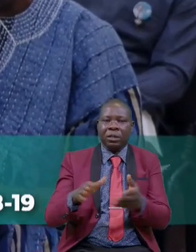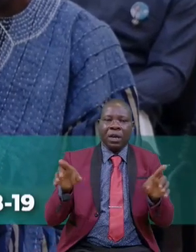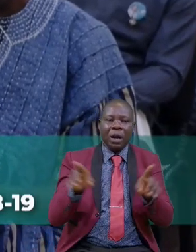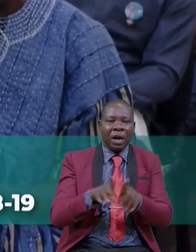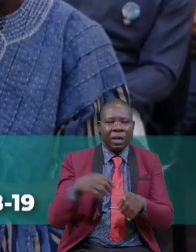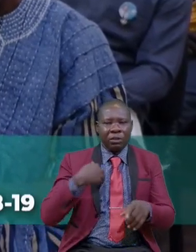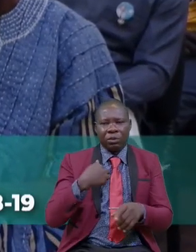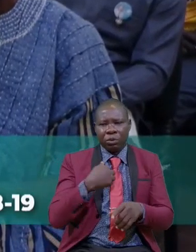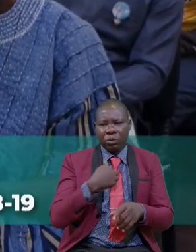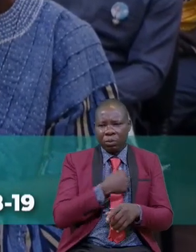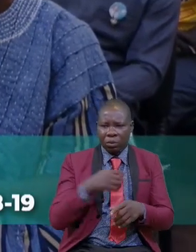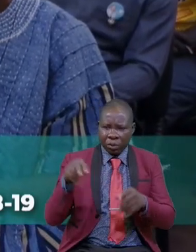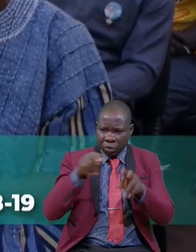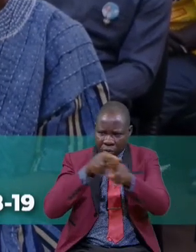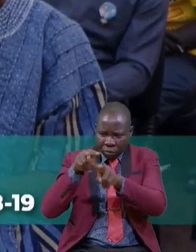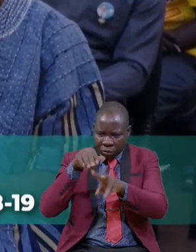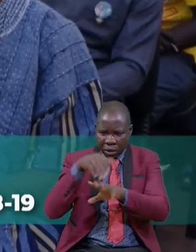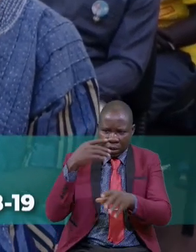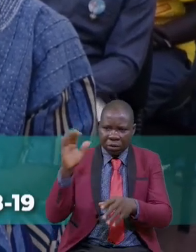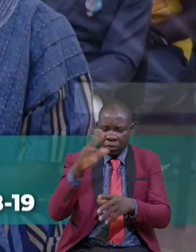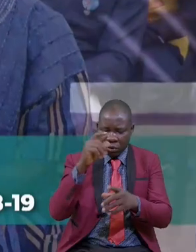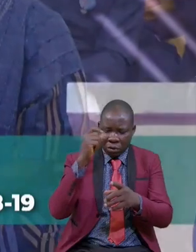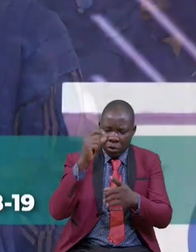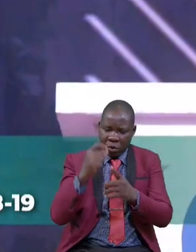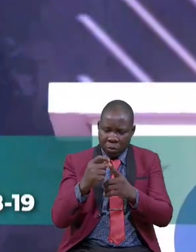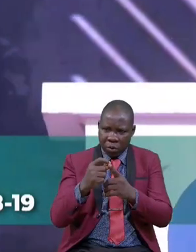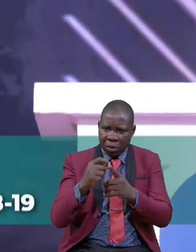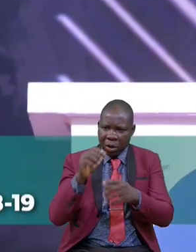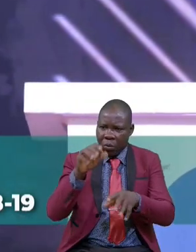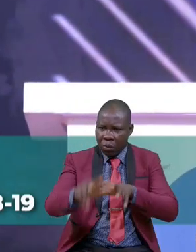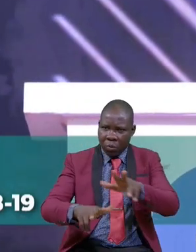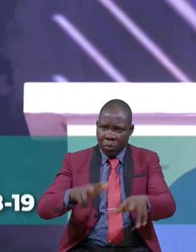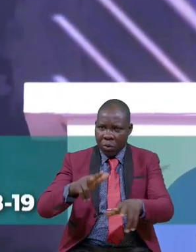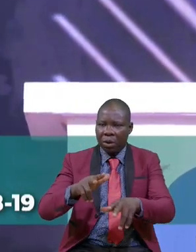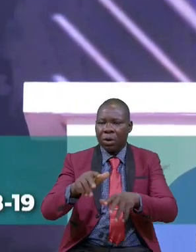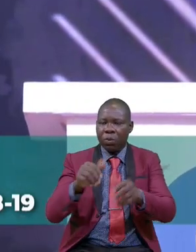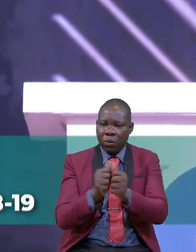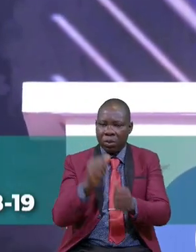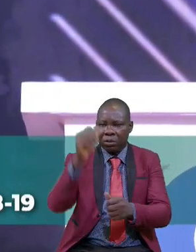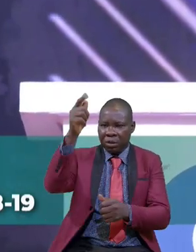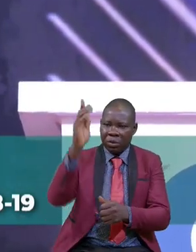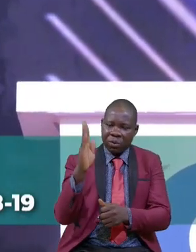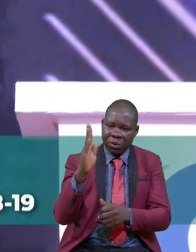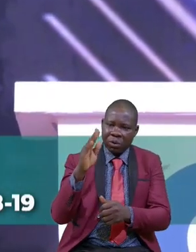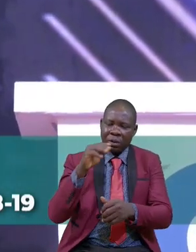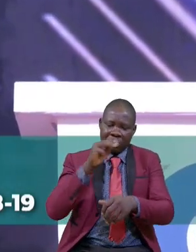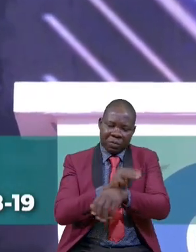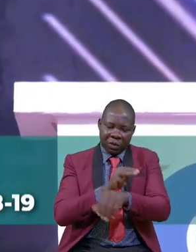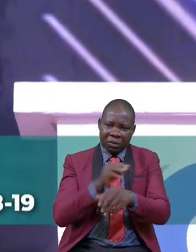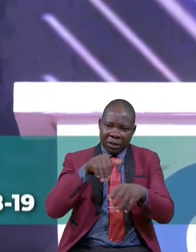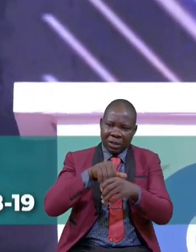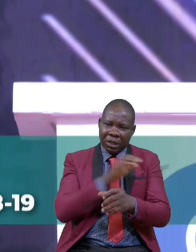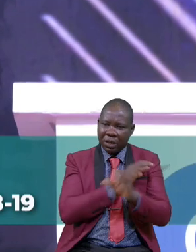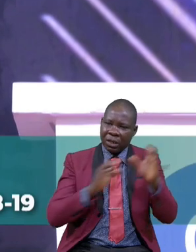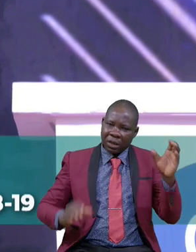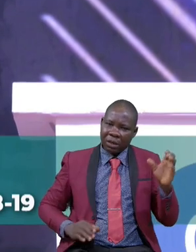Vous regardez votre marche avec Dieu, votre ministère en Christ. How do you do it? Comment est-ce que vous le faites? So firm in your backbone?